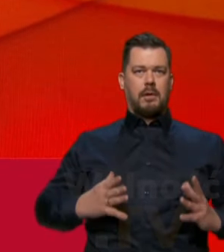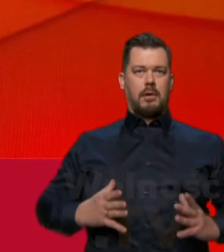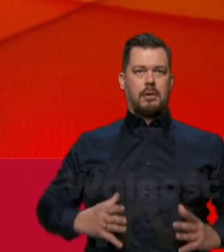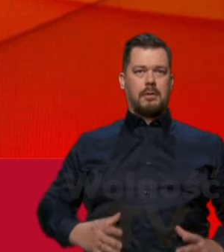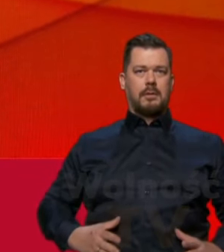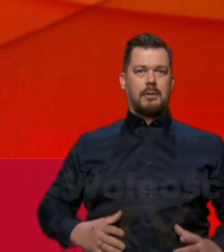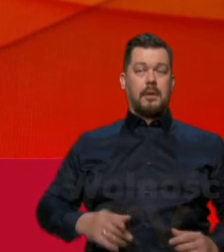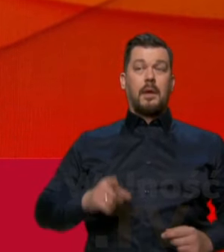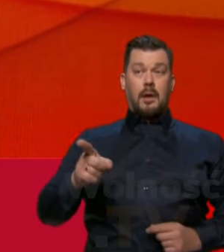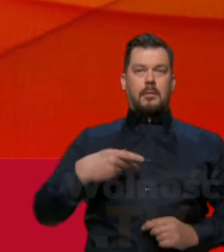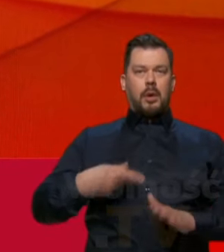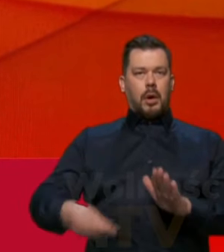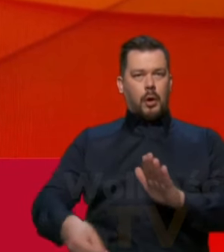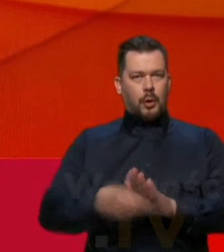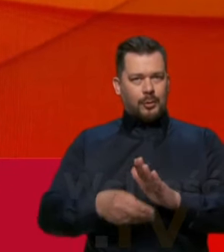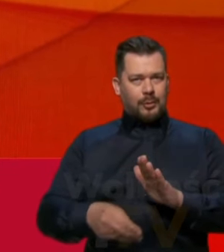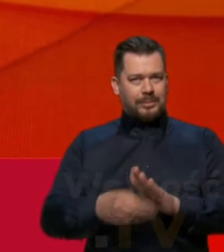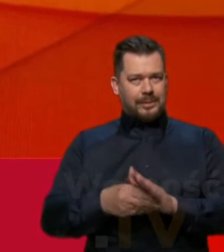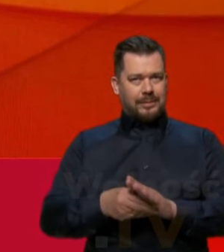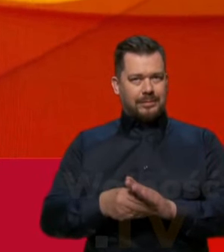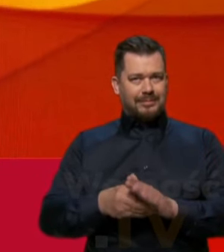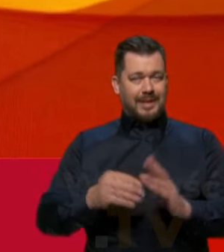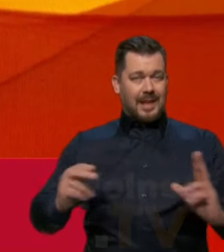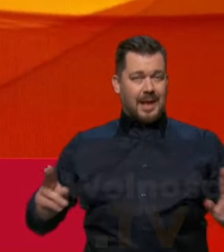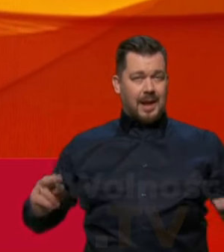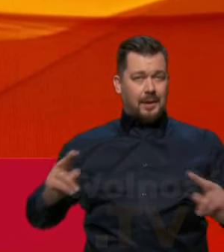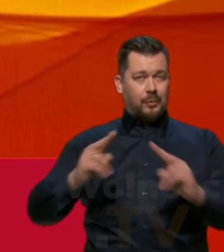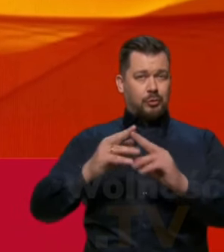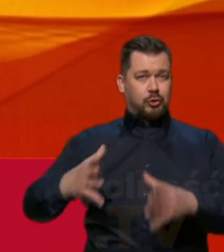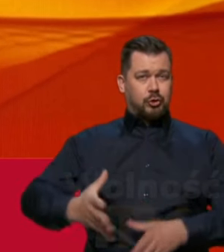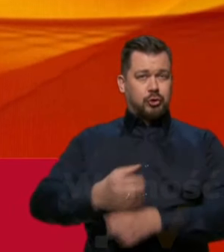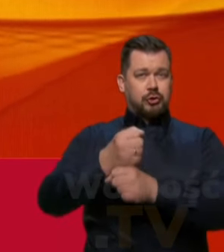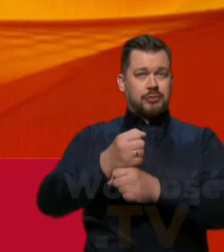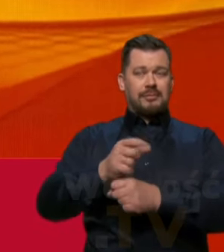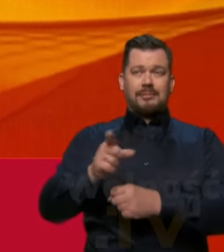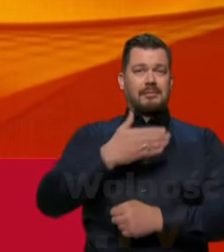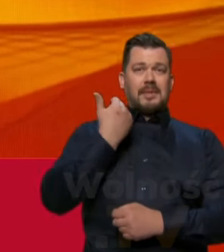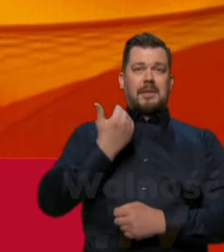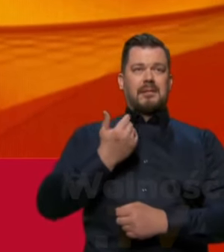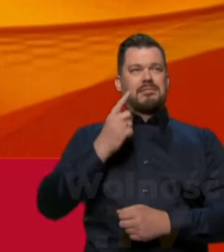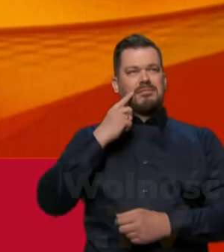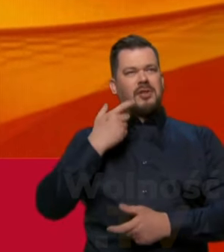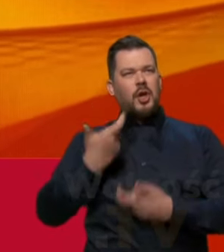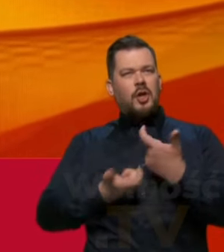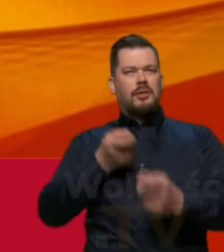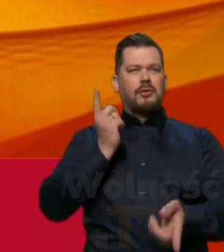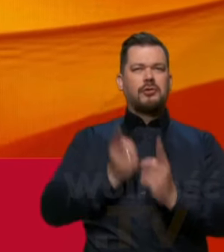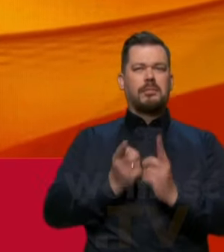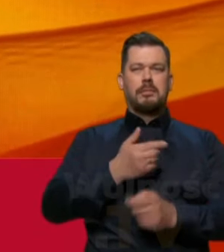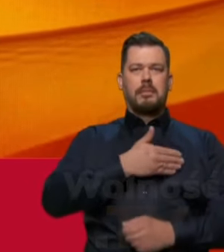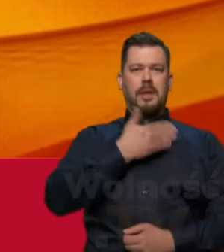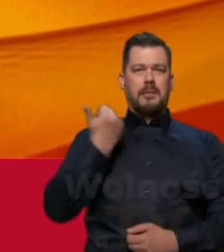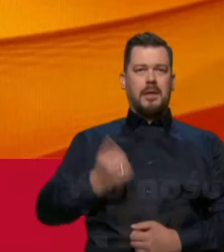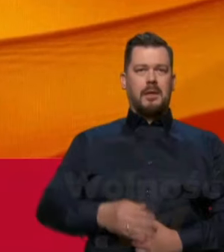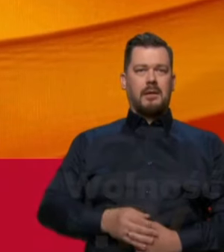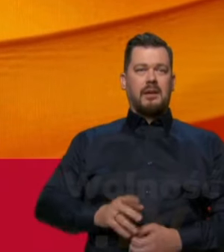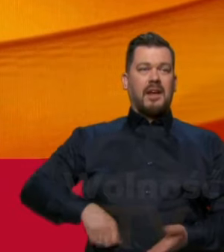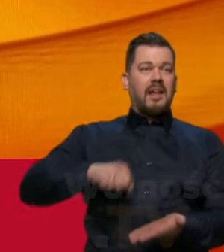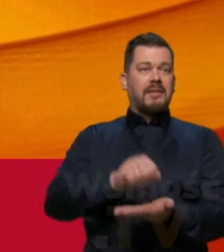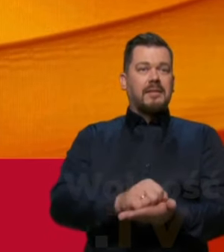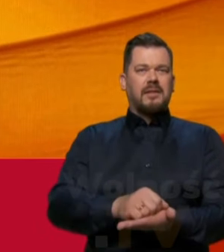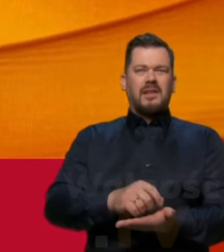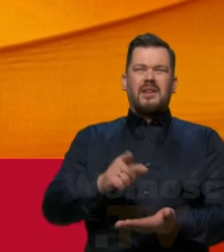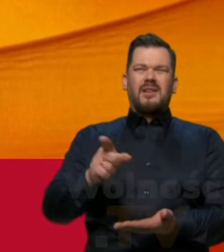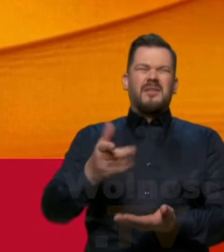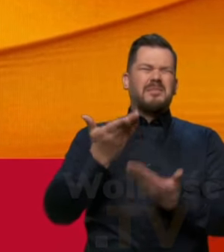konsekwencją również afer korupcyjnych w ratuszu. Nie odbudowaliście sprawności miasta, nie odbudowaliście sprawności inwestycyjnej. Idzie wam